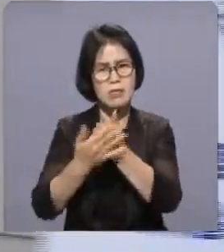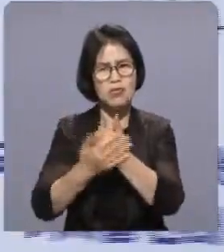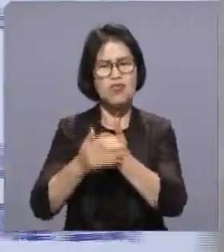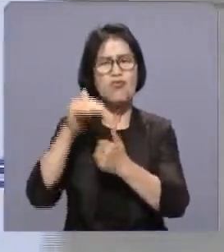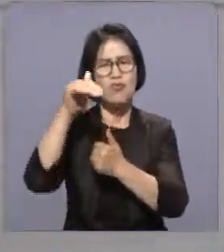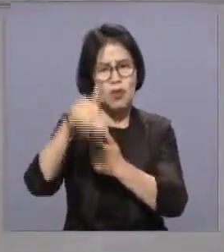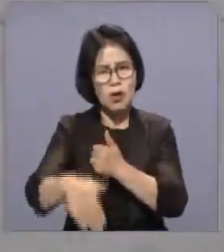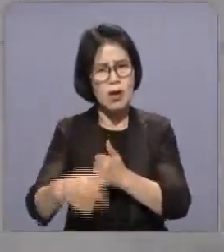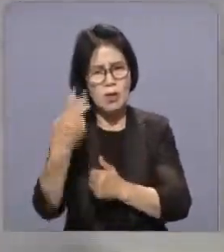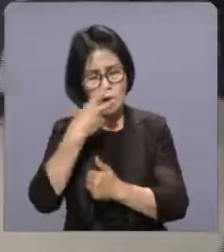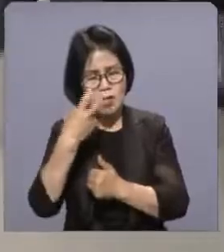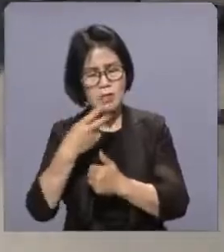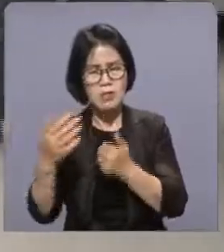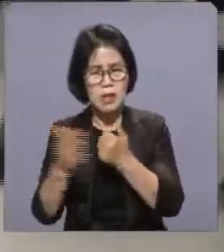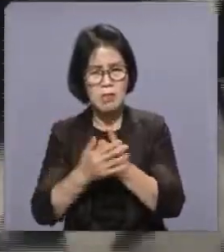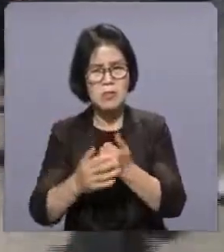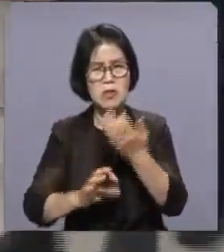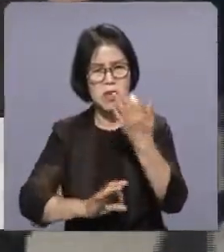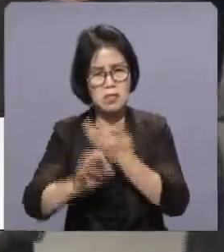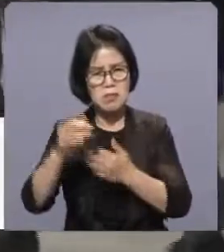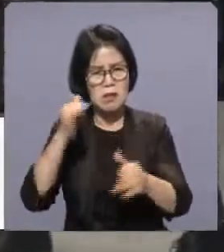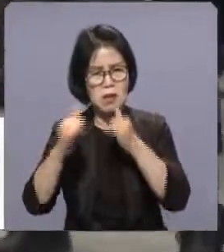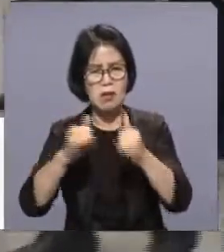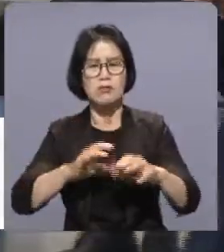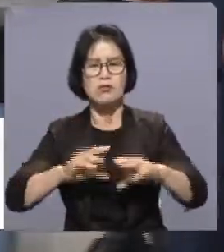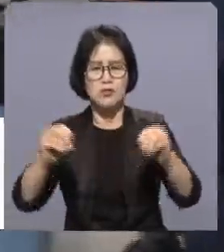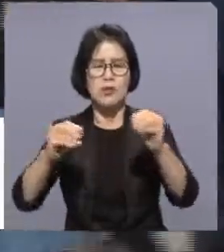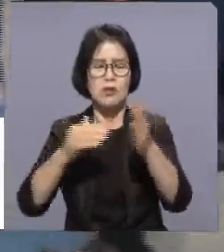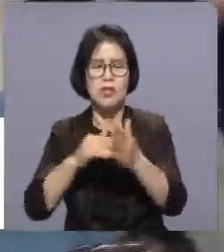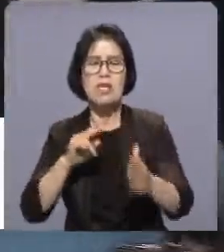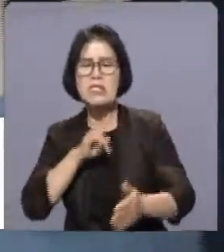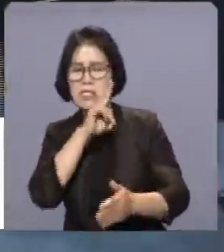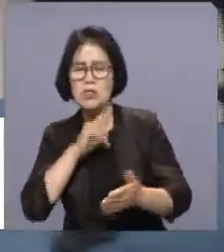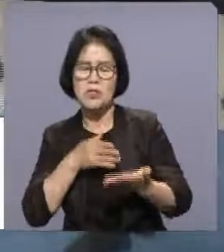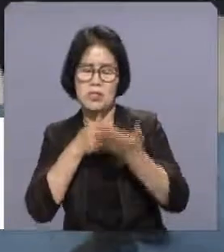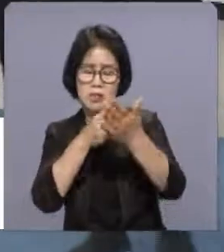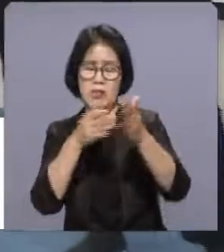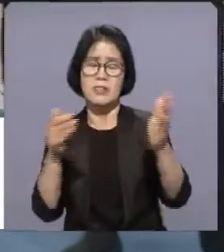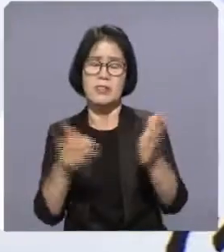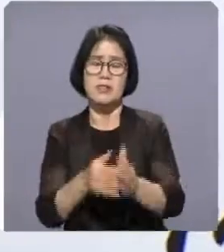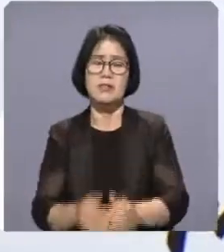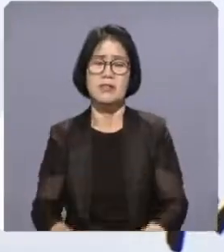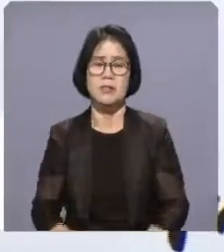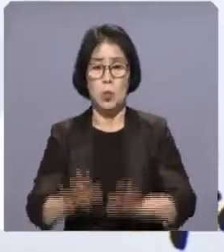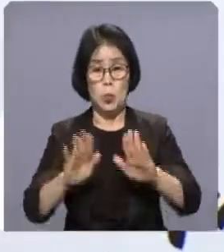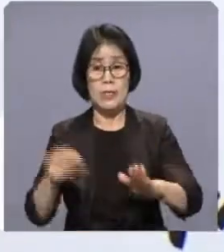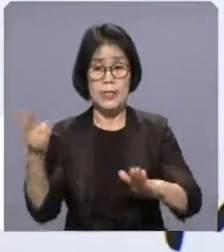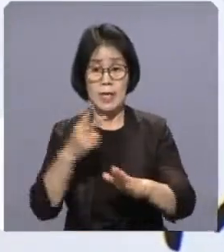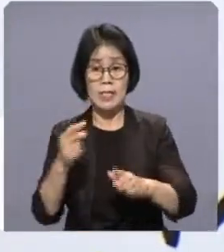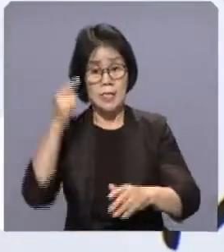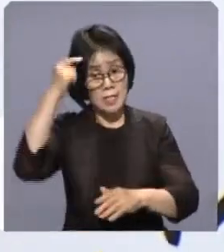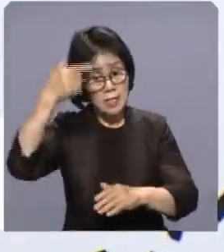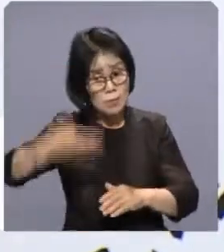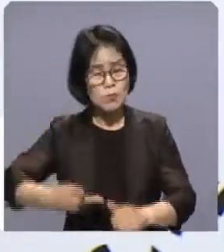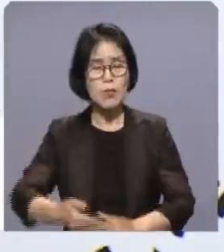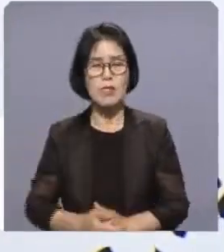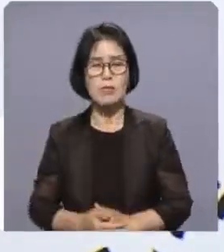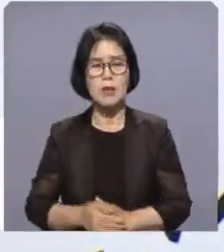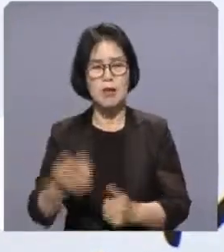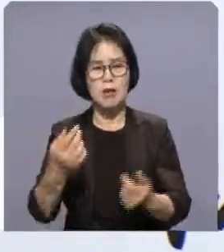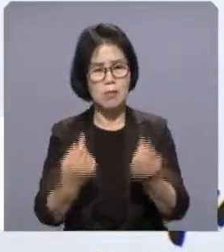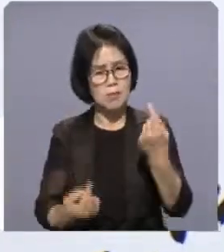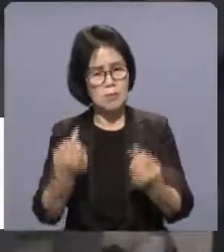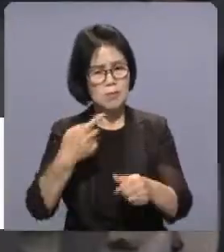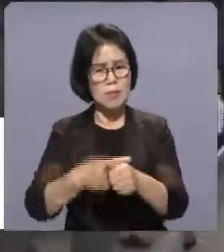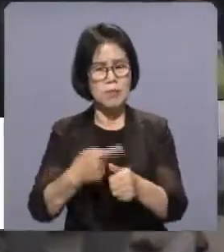하락세 관리 차원에서 도어 스태핑을 중단했다는 의혹도 제기됐는데 오늘 다시 질문을 받으며 그런